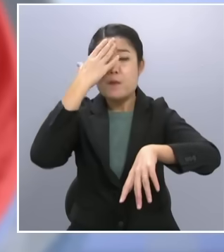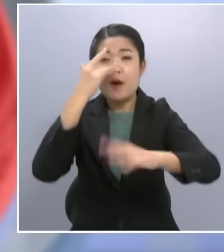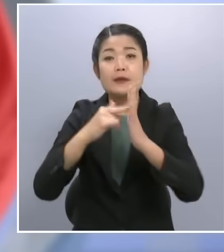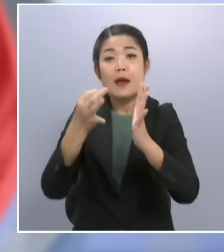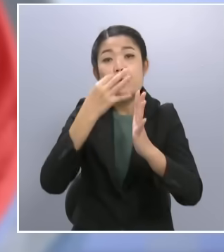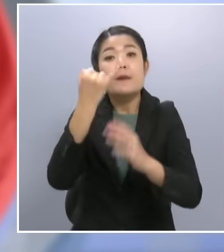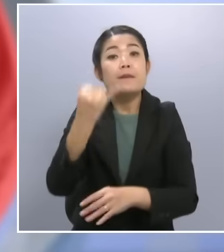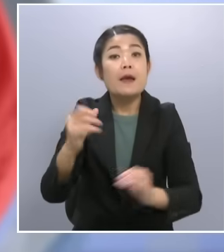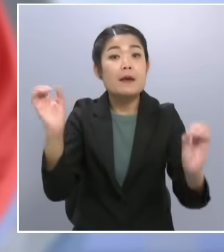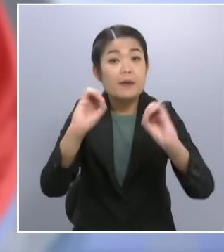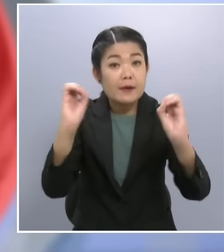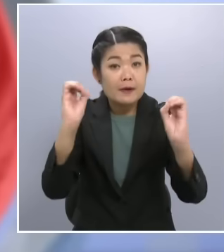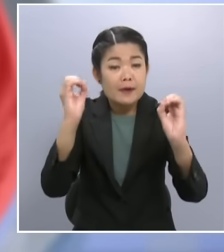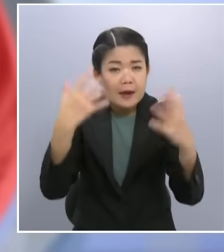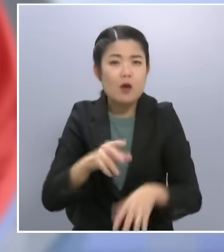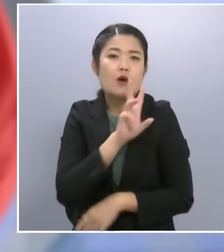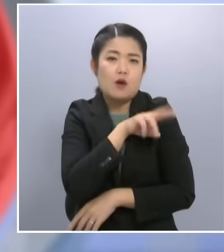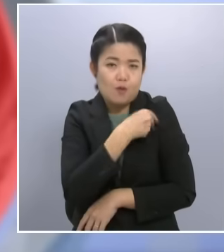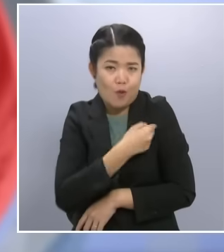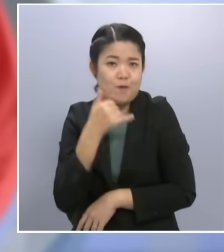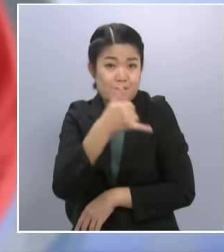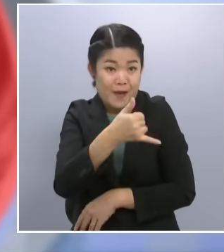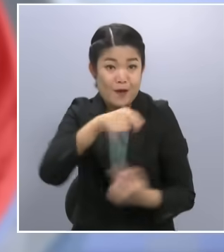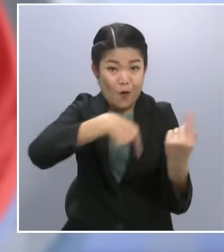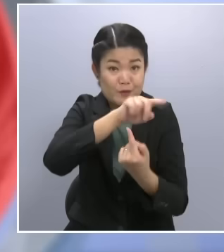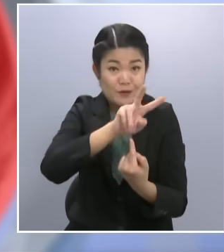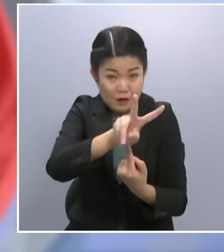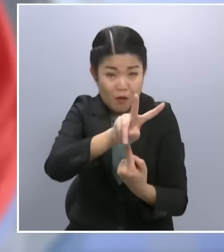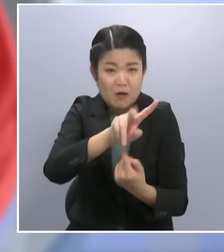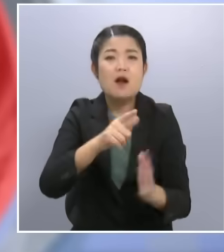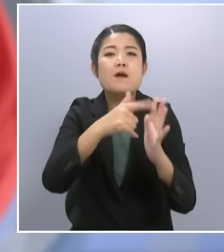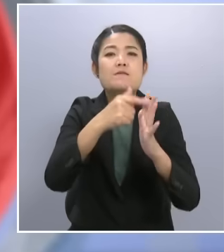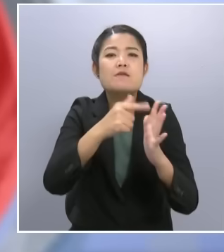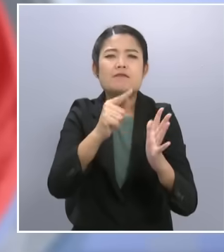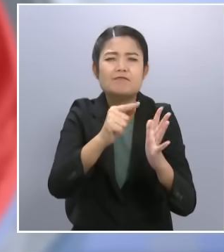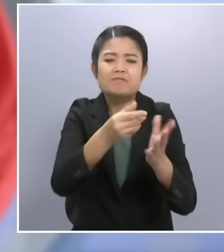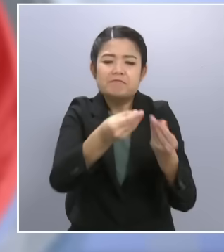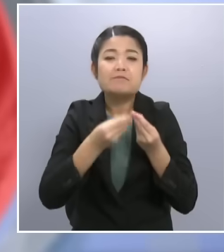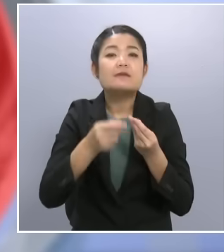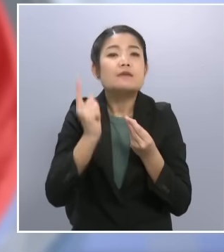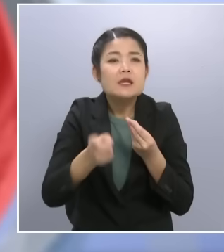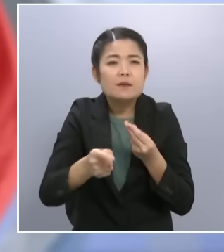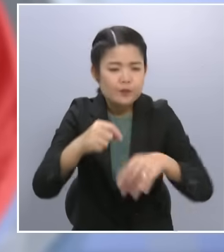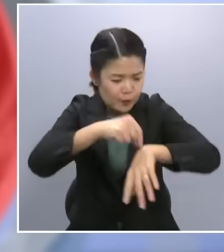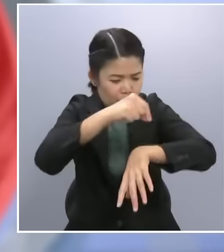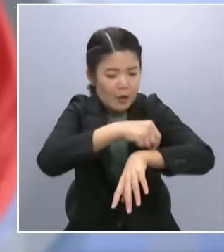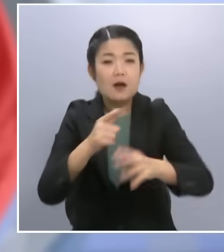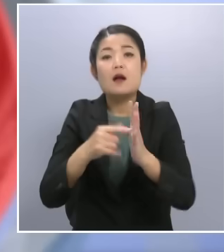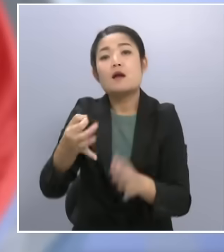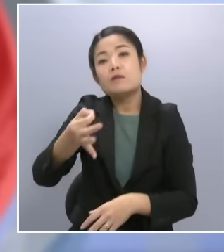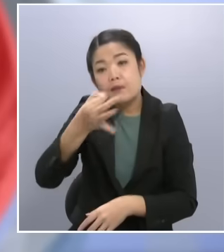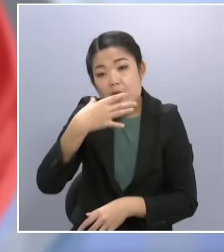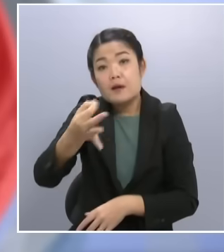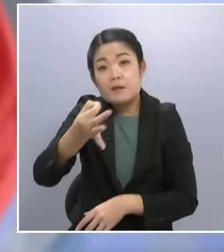หลังจากนั้นก็ไปหาคุณหมออีกไปด้วยตัวเองแล้วหมอก็จ่ายยามาอีกทั้งๆที่ก็มีผื่นแล้วนะก็กินต่ออีก